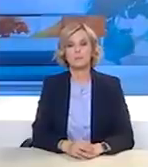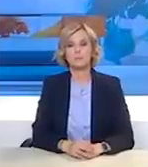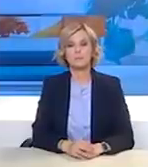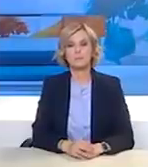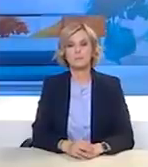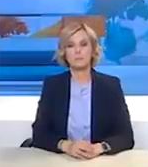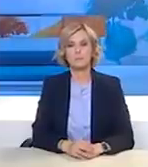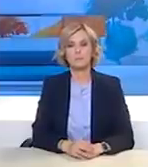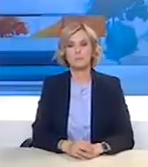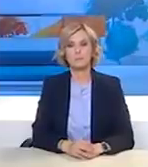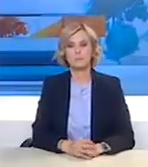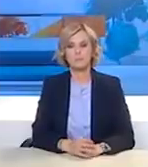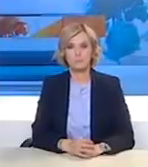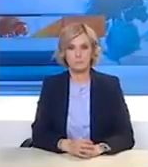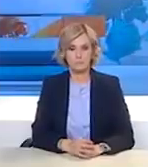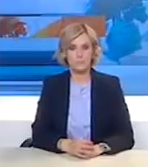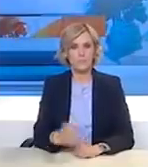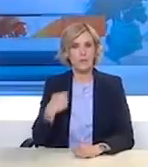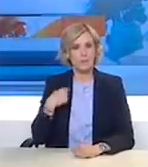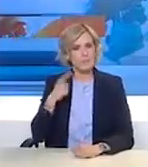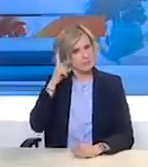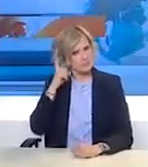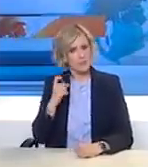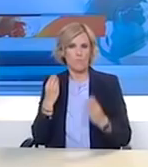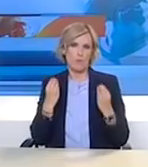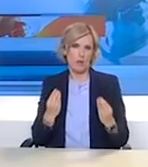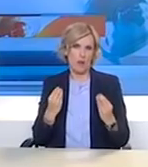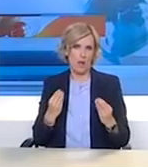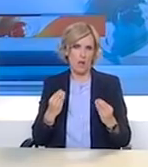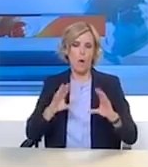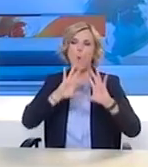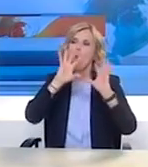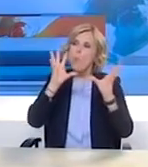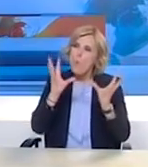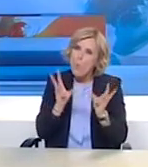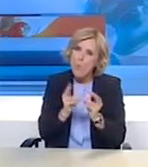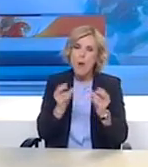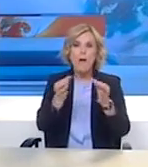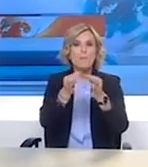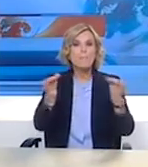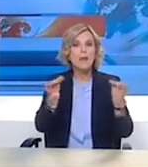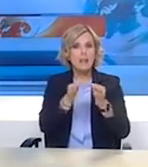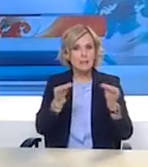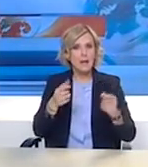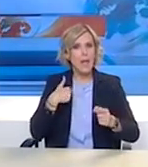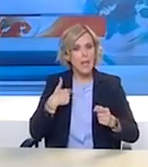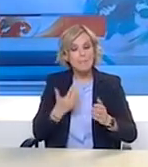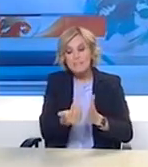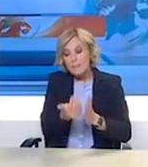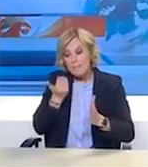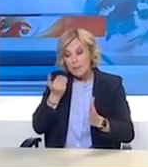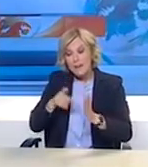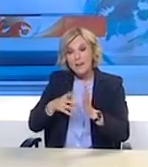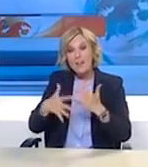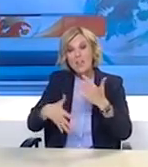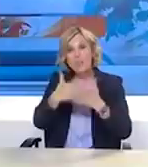Γνωρίζουμε καλά ότι τα μέτρα και οποιοδήποτε μέτρο έχει πάρθει αξιολογείται περίπου 15 μέρες μετά, γιατί